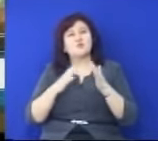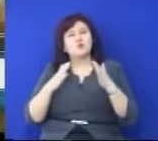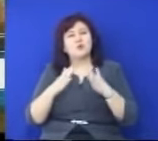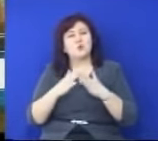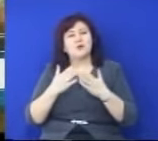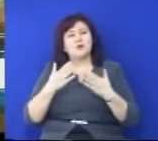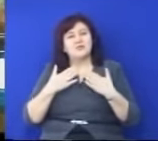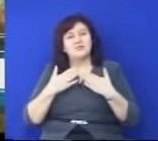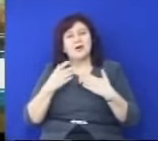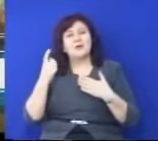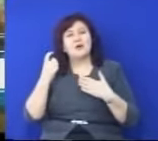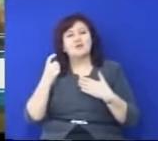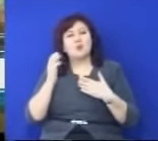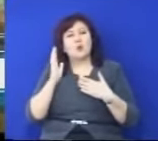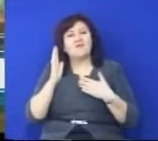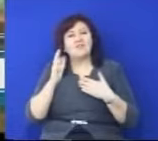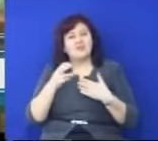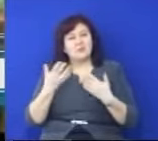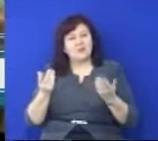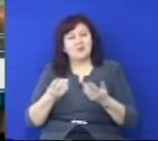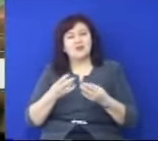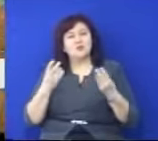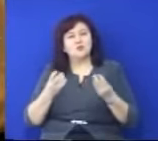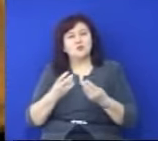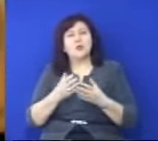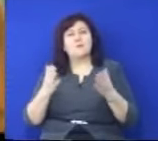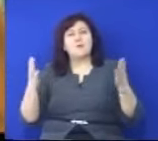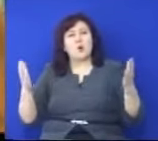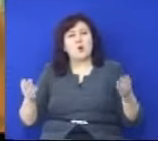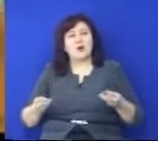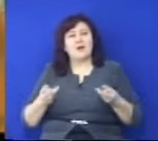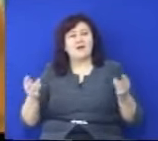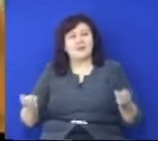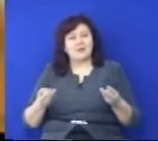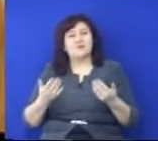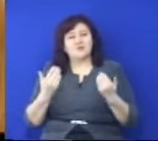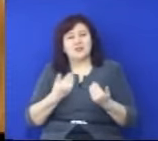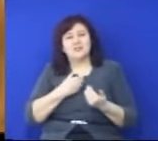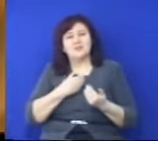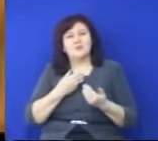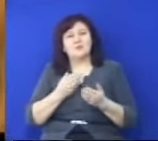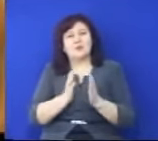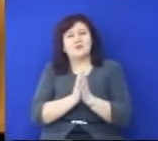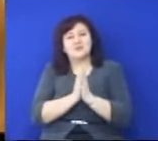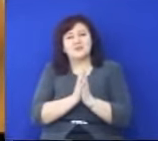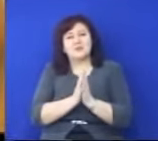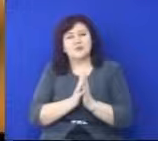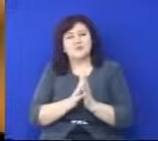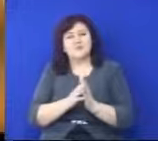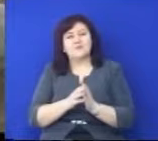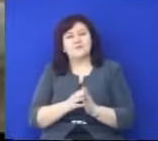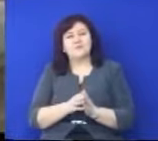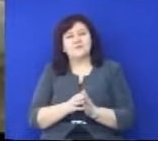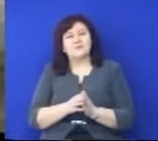100 шаршы метр үшін қыста көп от жағуға тура келеді. Сондықтан осы ұсыныспен шығып отырмыз. Егер мақұлдаса, неге